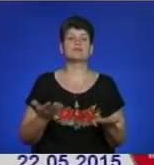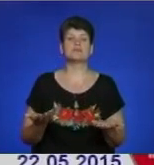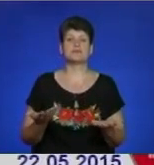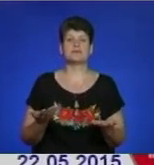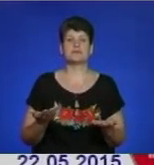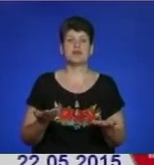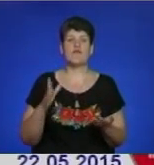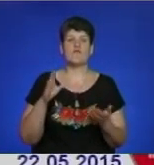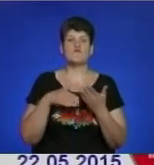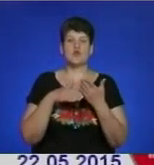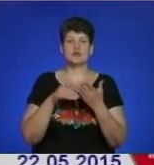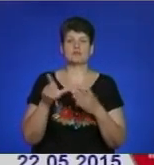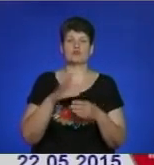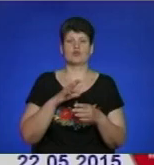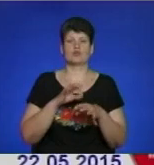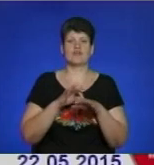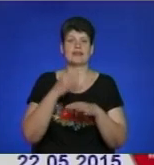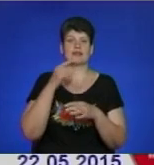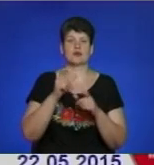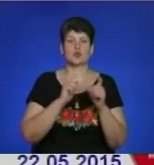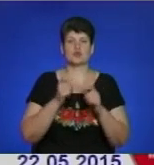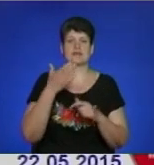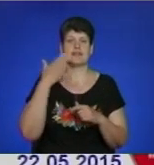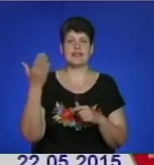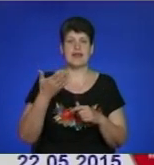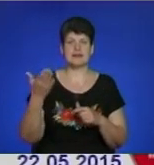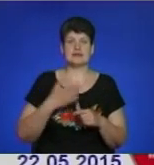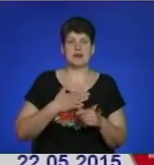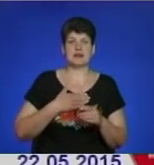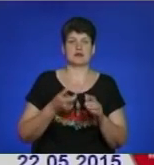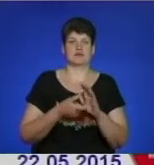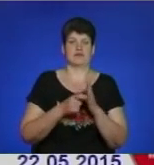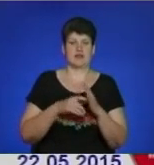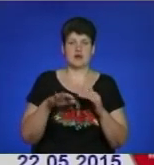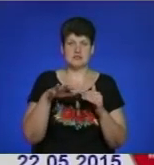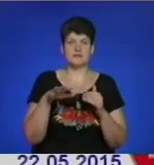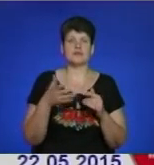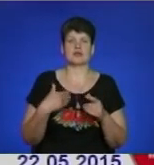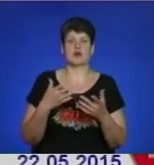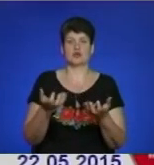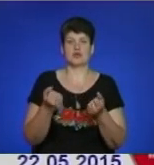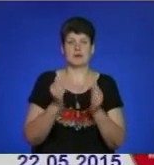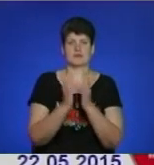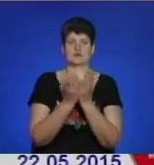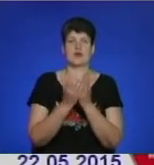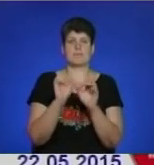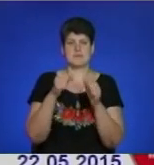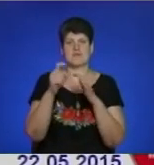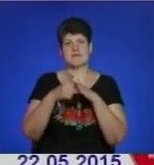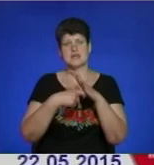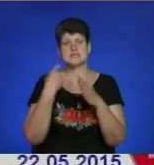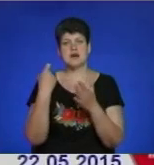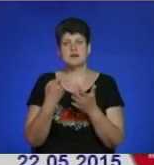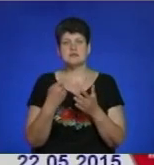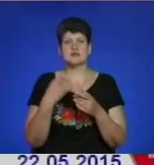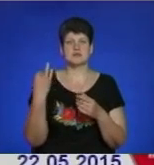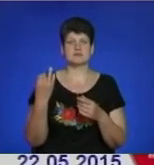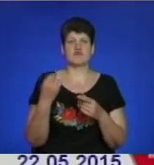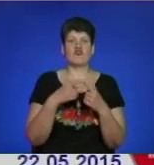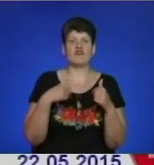маю перевірити свою безпеку. Такий вид занять, змагань, він є дуже важливим, оскільки він допомагає молоді дійсно володіти